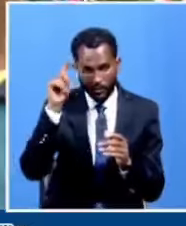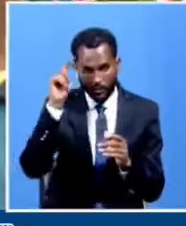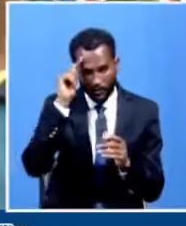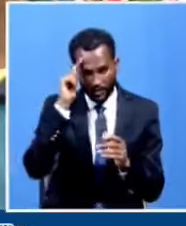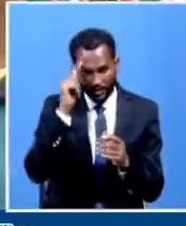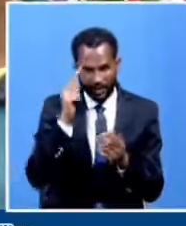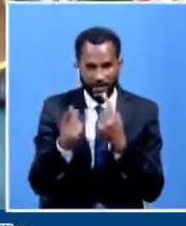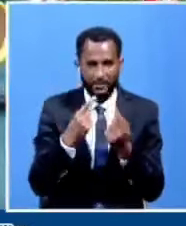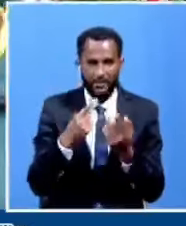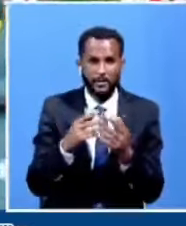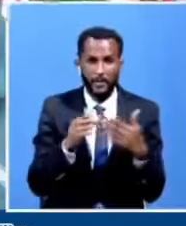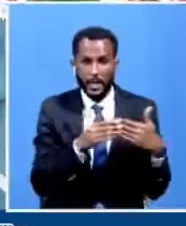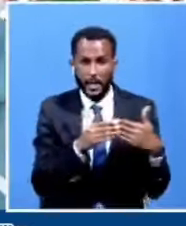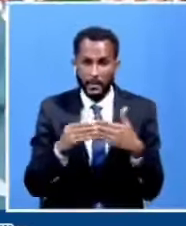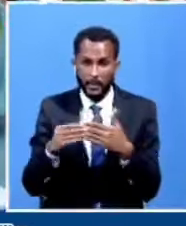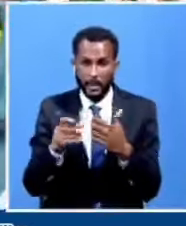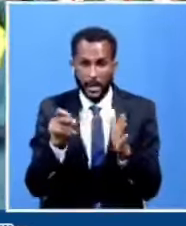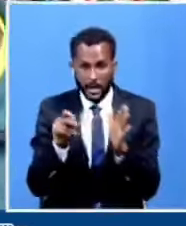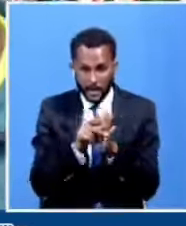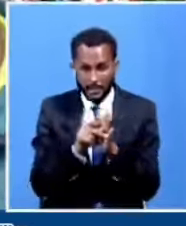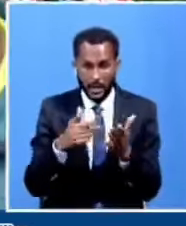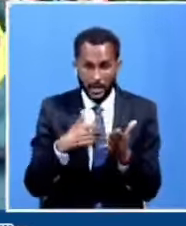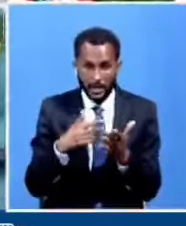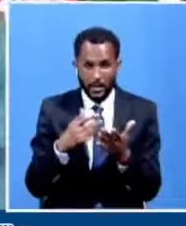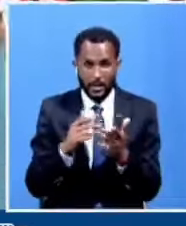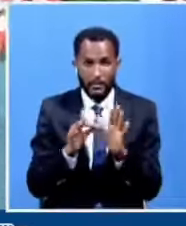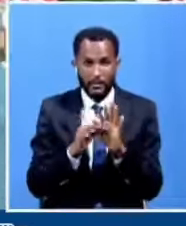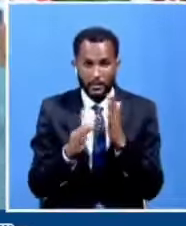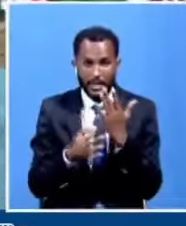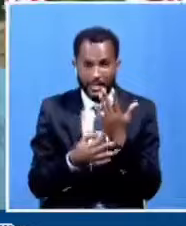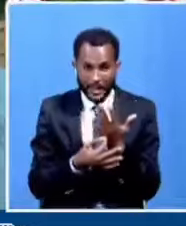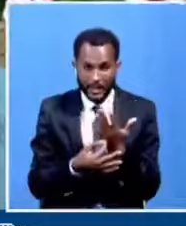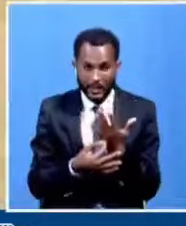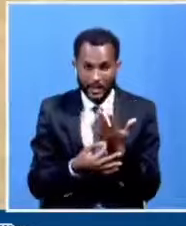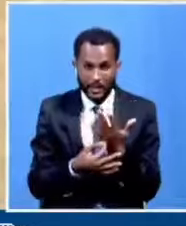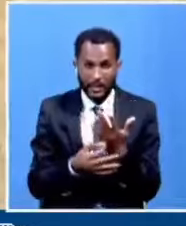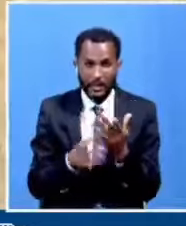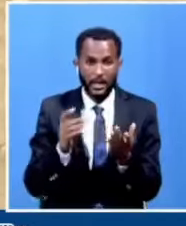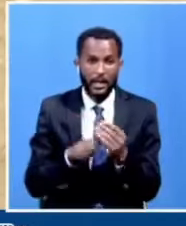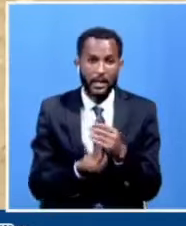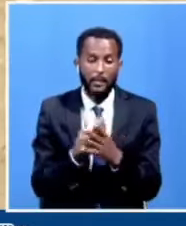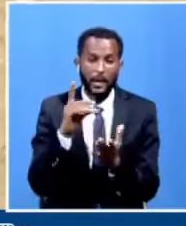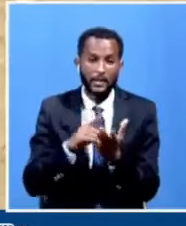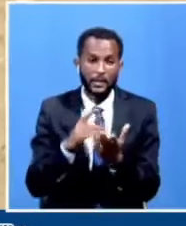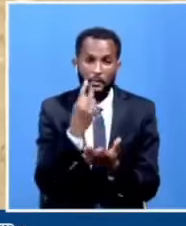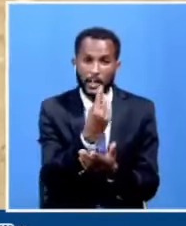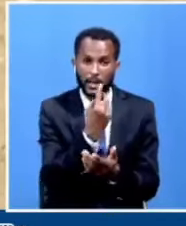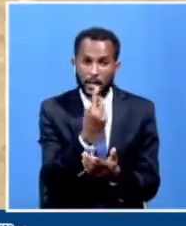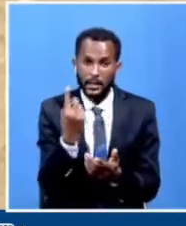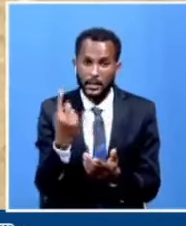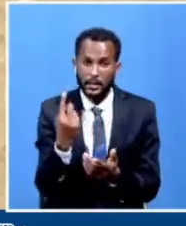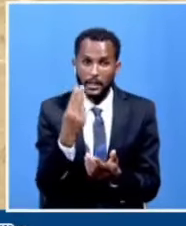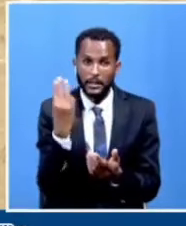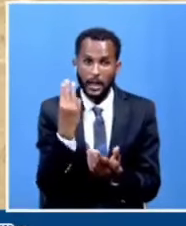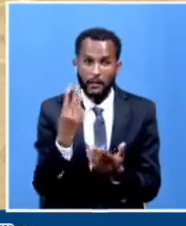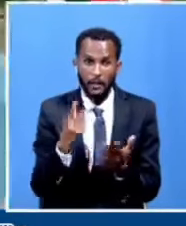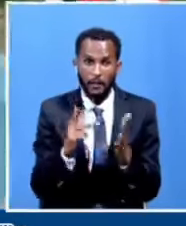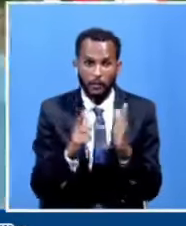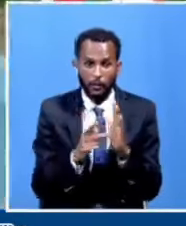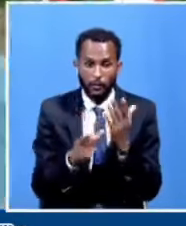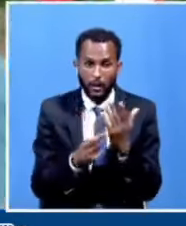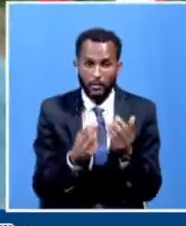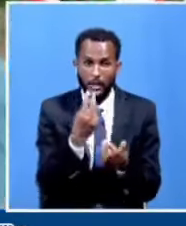الله يدهم بالله وريد كم مزاج جابيت مثل معتك تما مزوهت سفرة حد حد أبيع يزول لفت بوليسنا